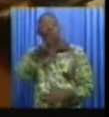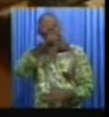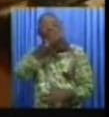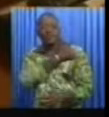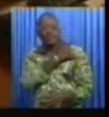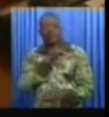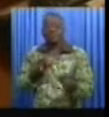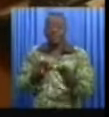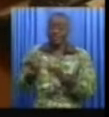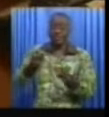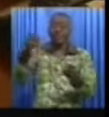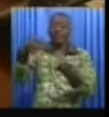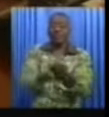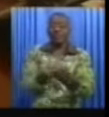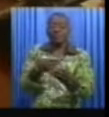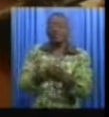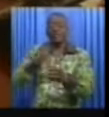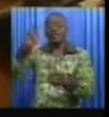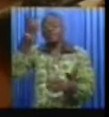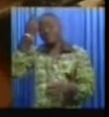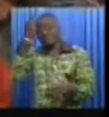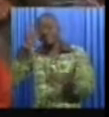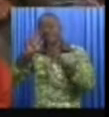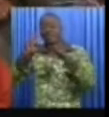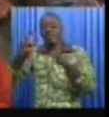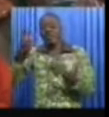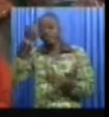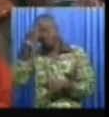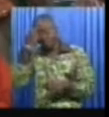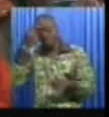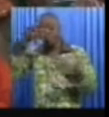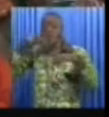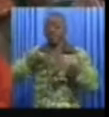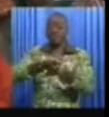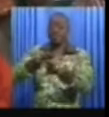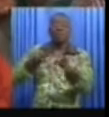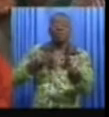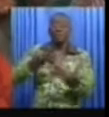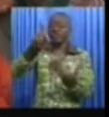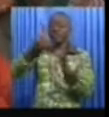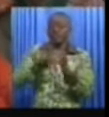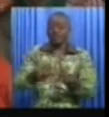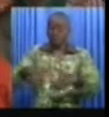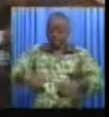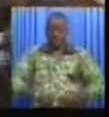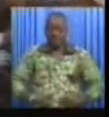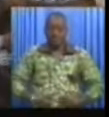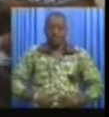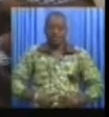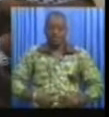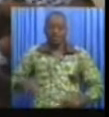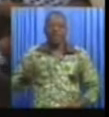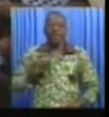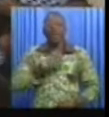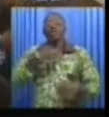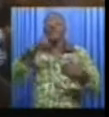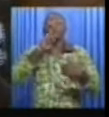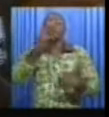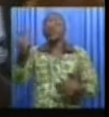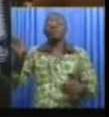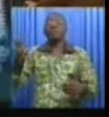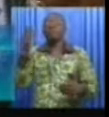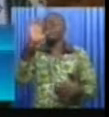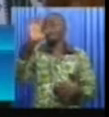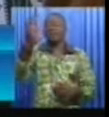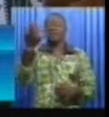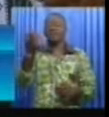les nouvelles politiques du gouvernement en faveur de l'insertion socio-professionnelle des jeunes. Nous sommes à notre cinquième rencontre avec